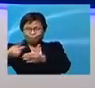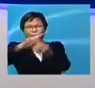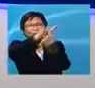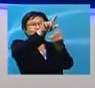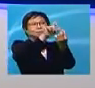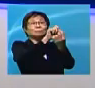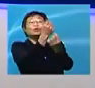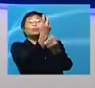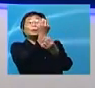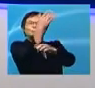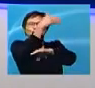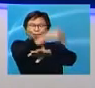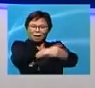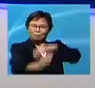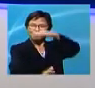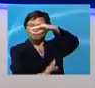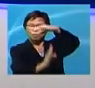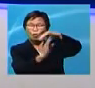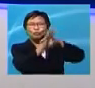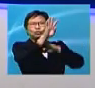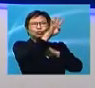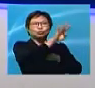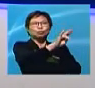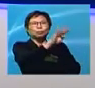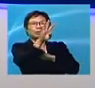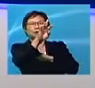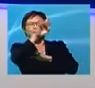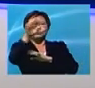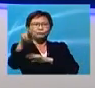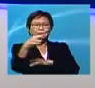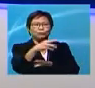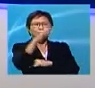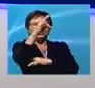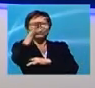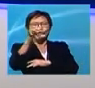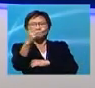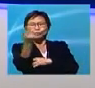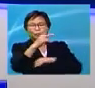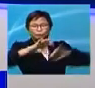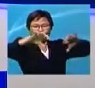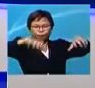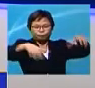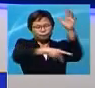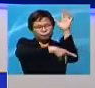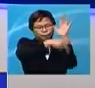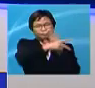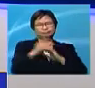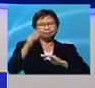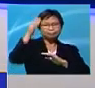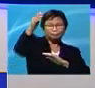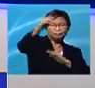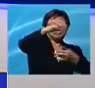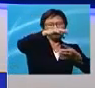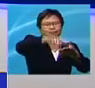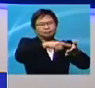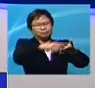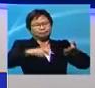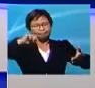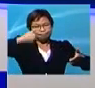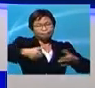12 malam ini 7497 pengundi di kedua-ua kawasan parlimen akan mengundi